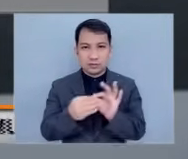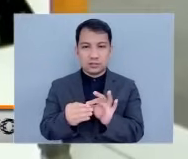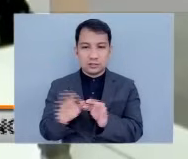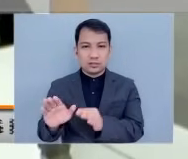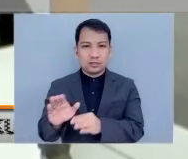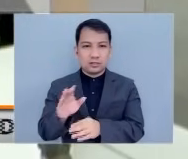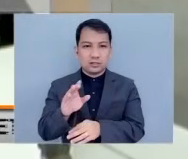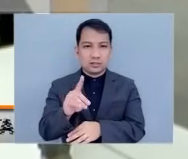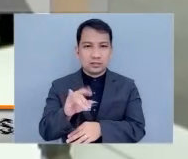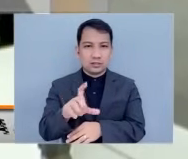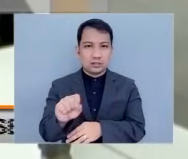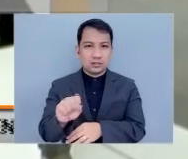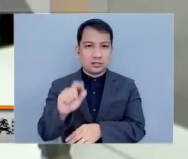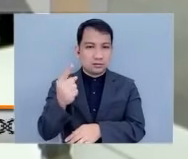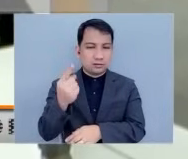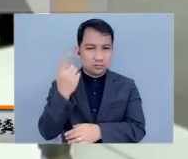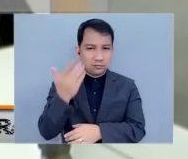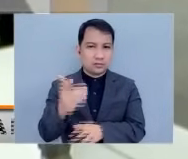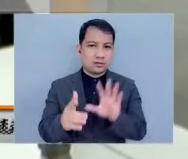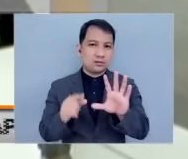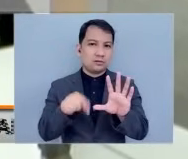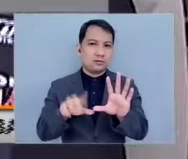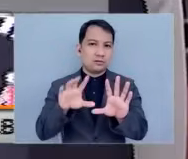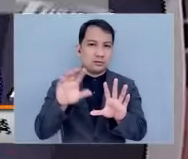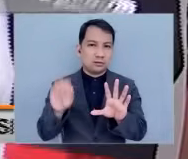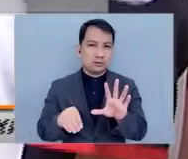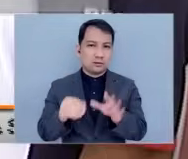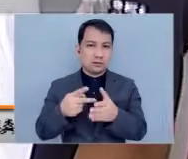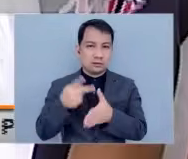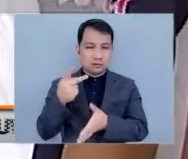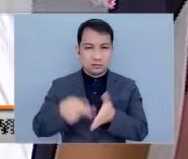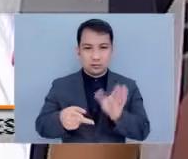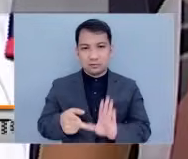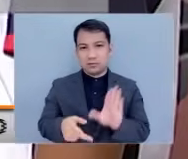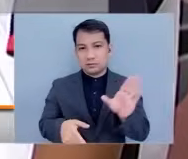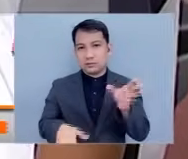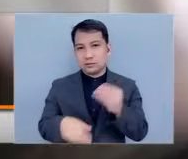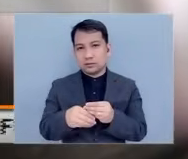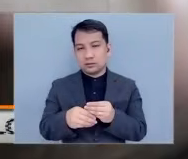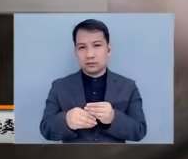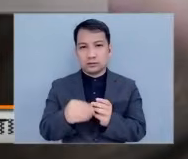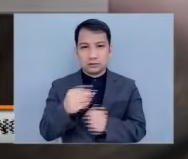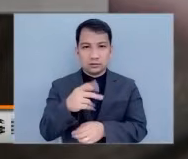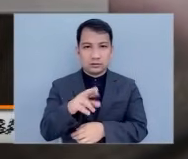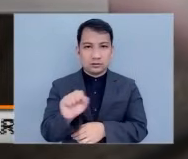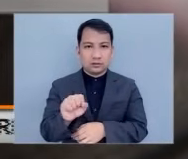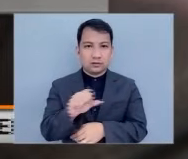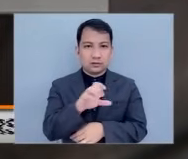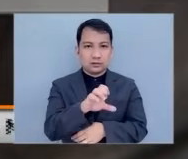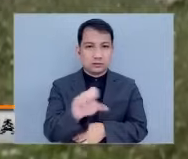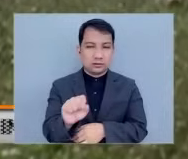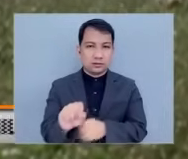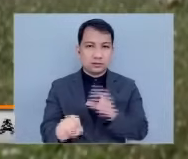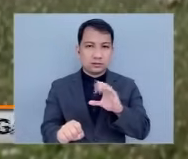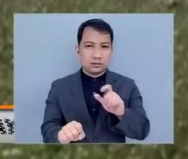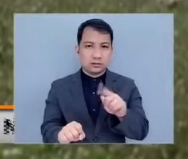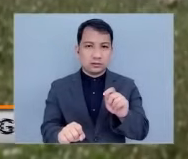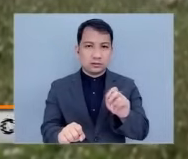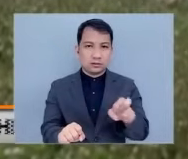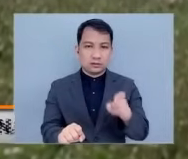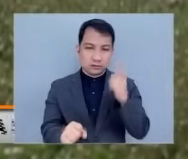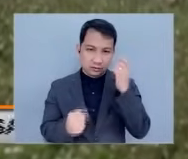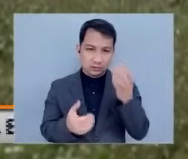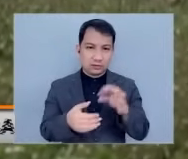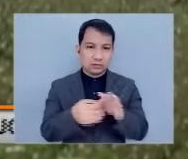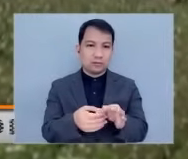1 peso and 5 centavos naman ang price hike sa kada litro ng kerosene ng Sea Oil at Caltex. Nauna lang sinabi ng